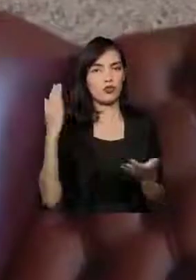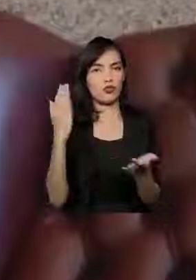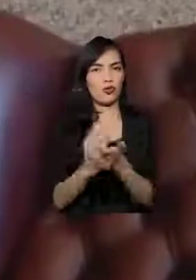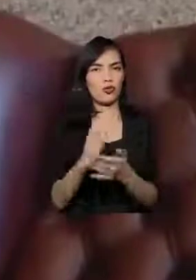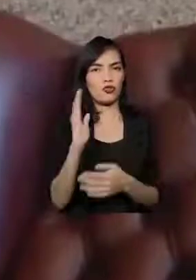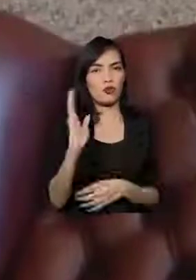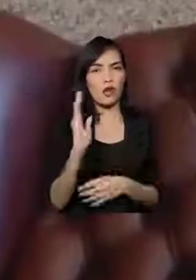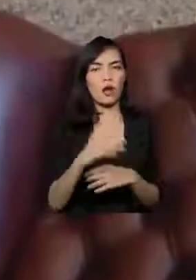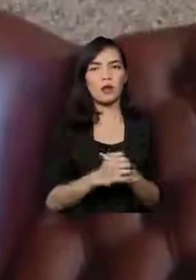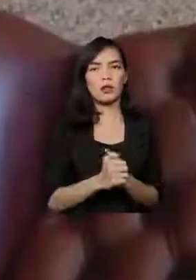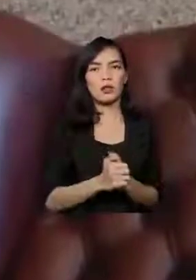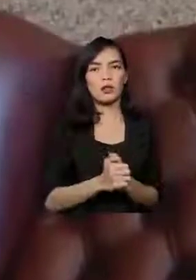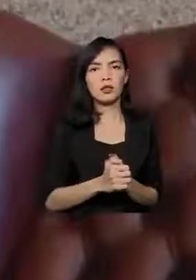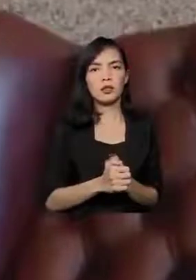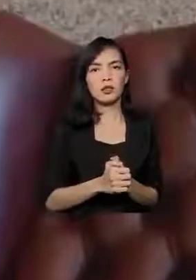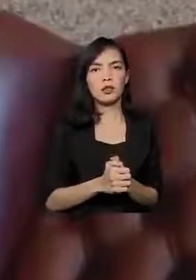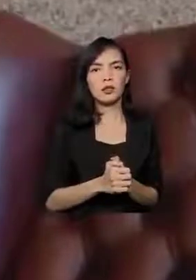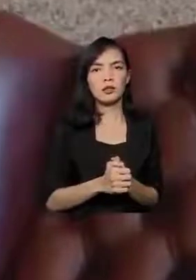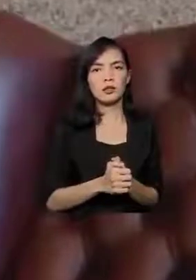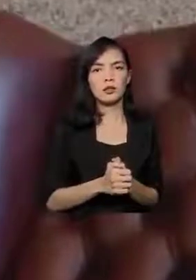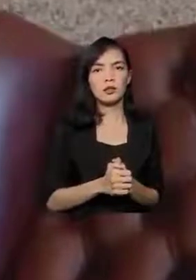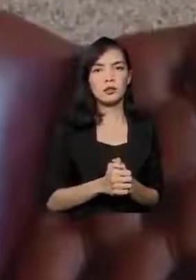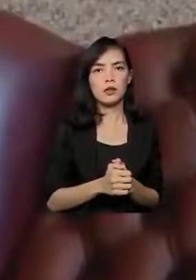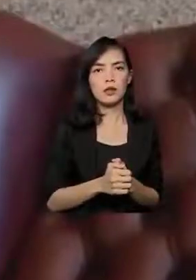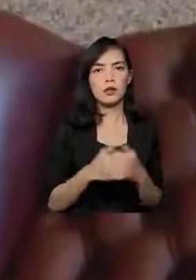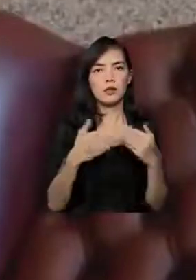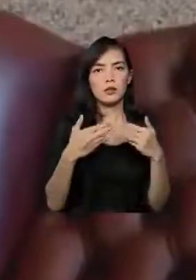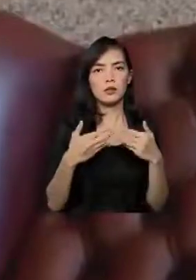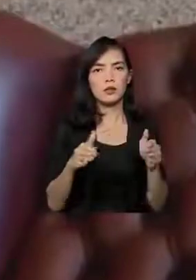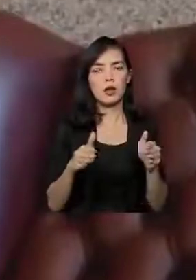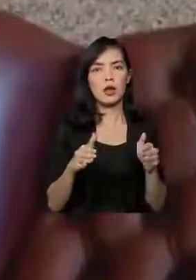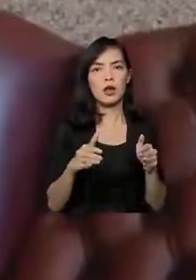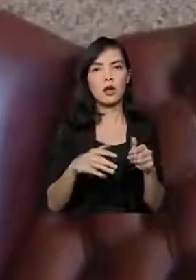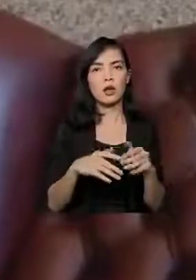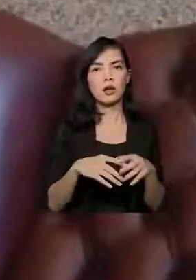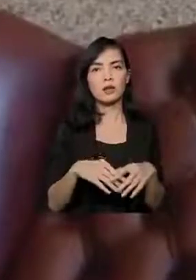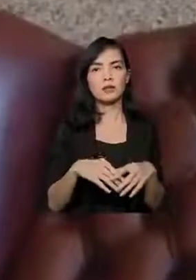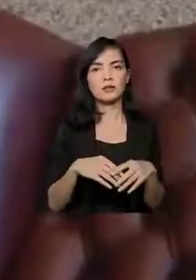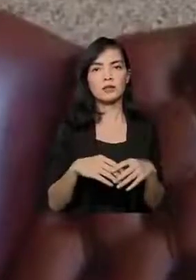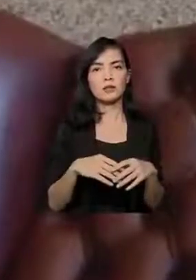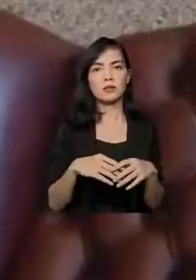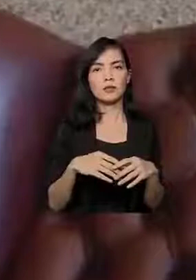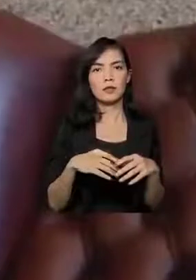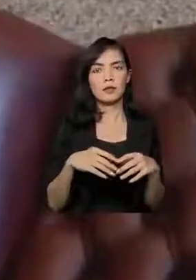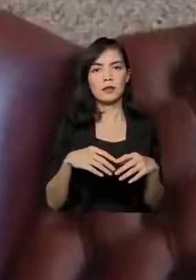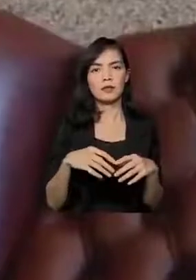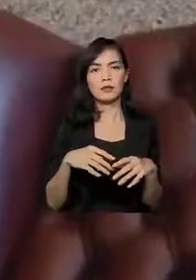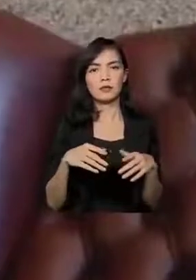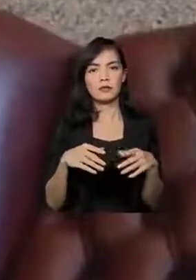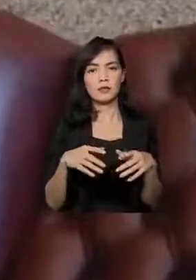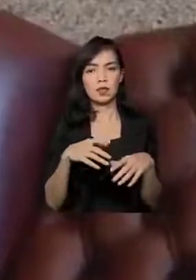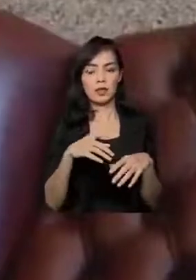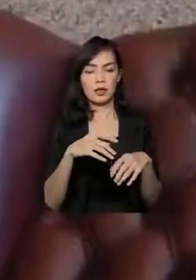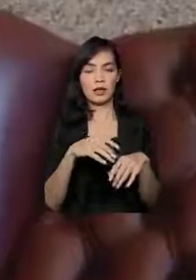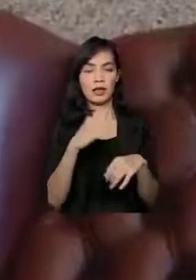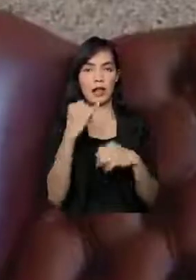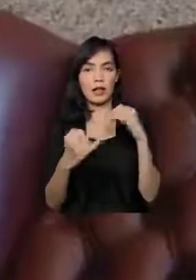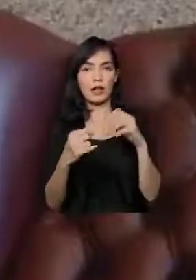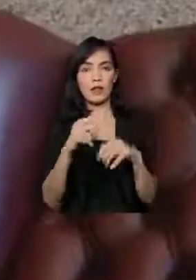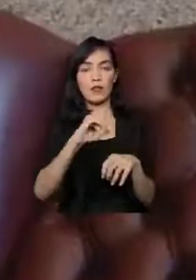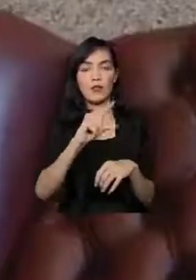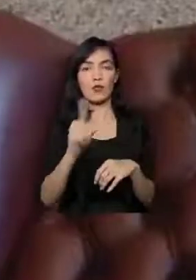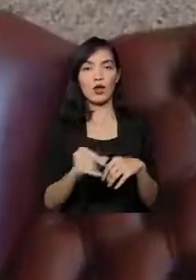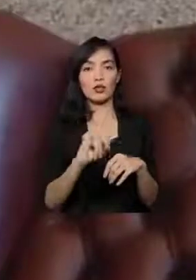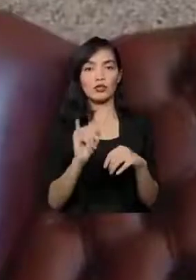sejak pertengahan bulan Maret yang lalu baru dibuka setelah sirkuit beker di Singapura akhir-akhir pada bulan